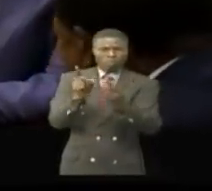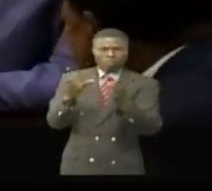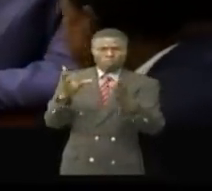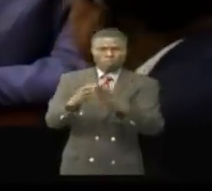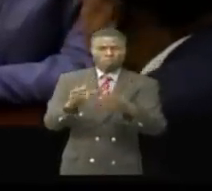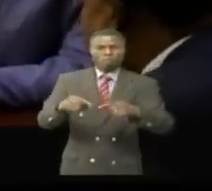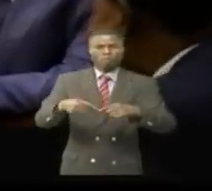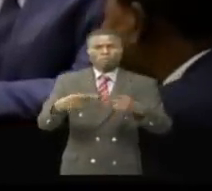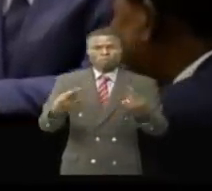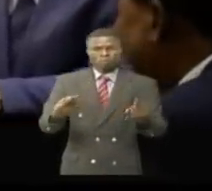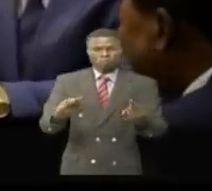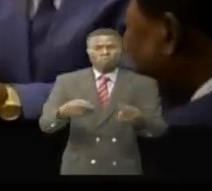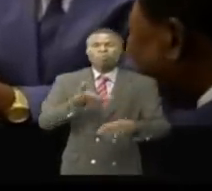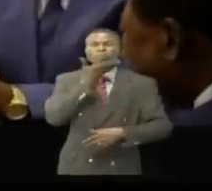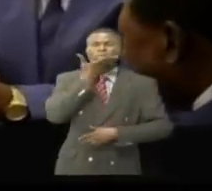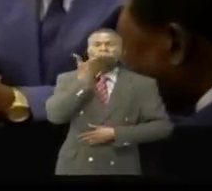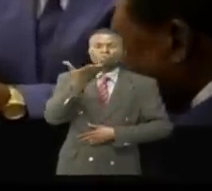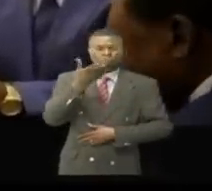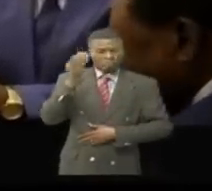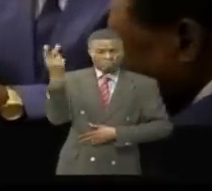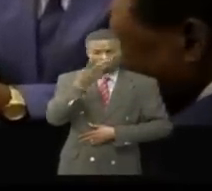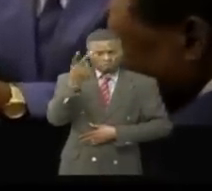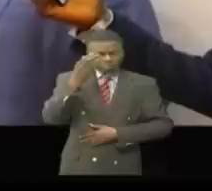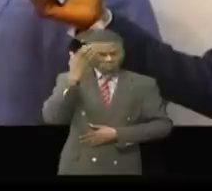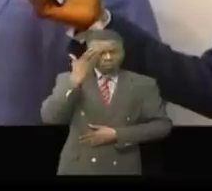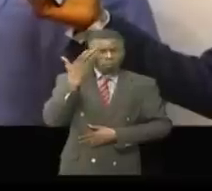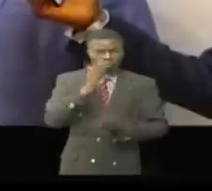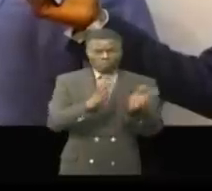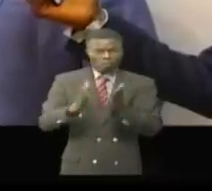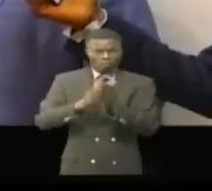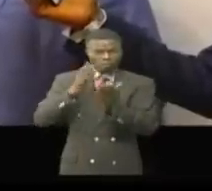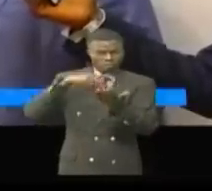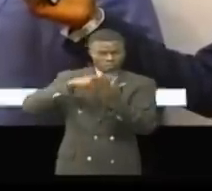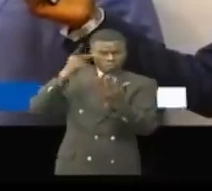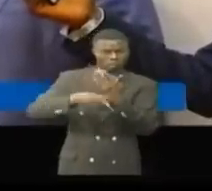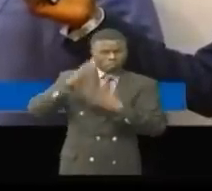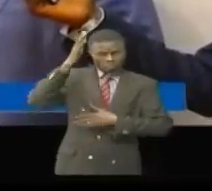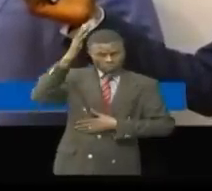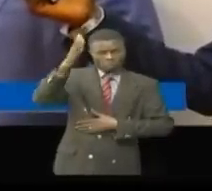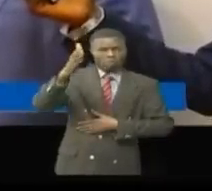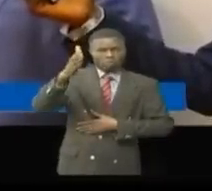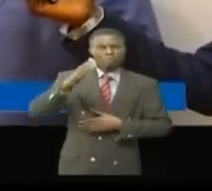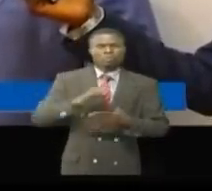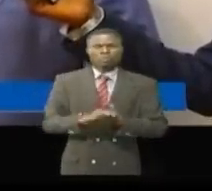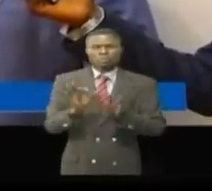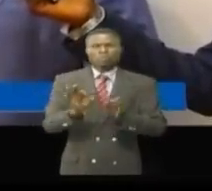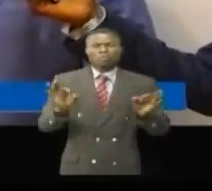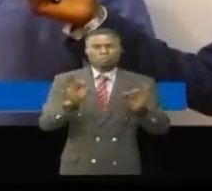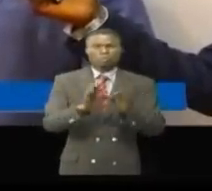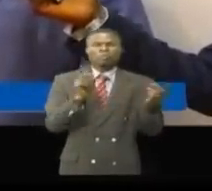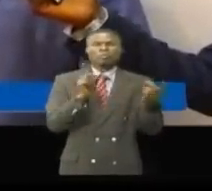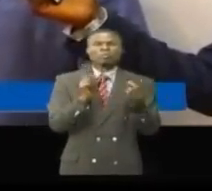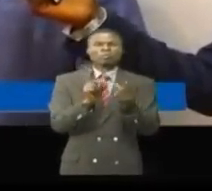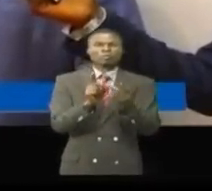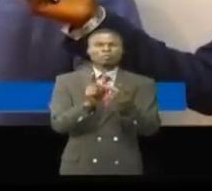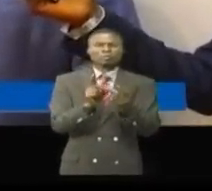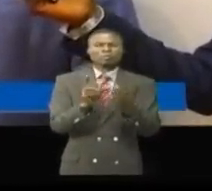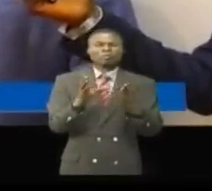aîné et entrevoir ensemble des perspectives. C'était important de pouvoir entrer en contact